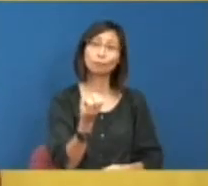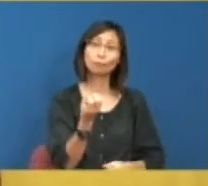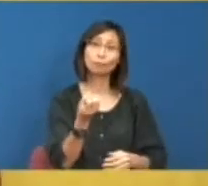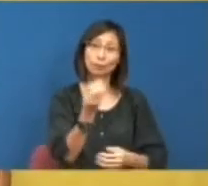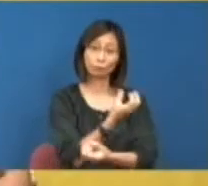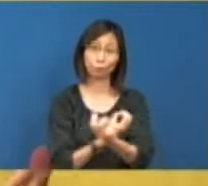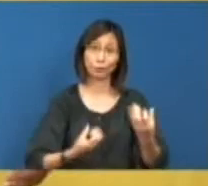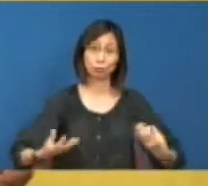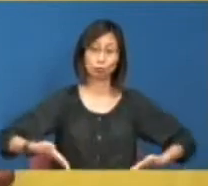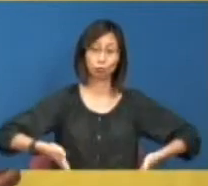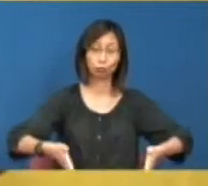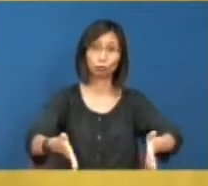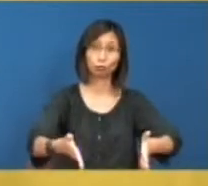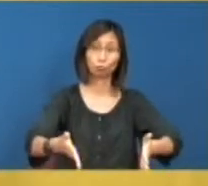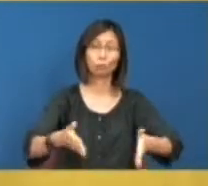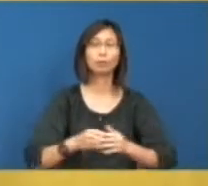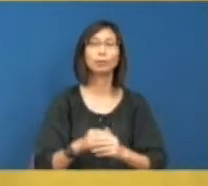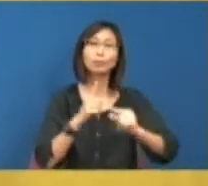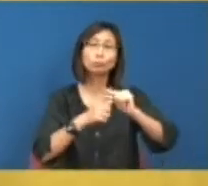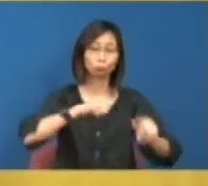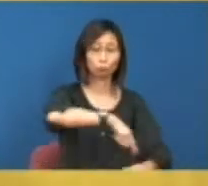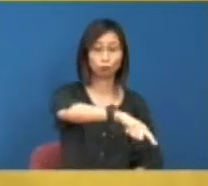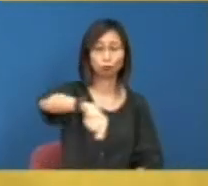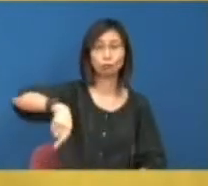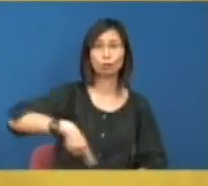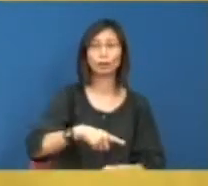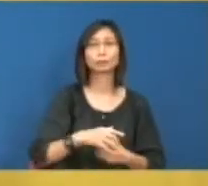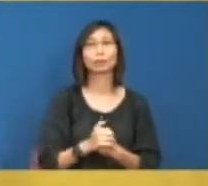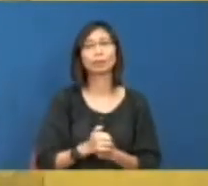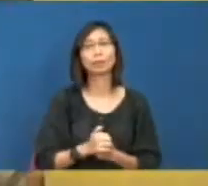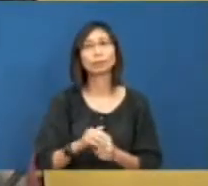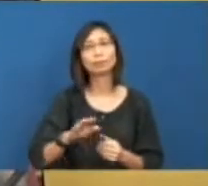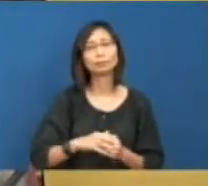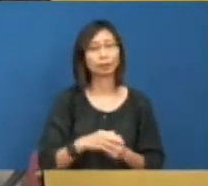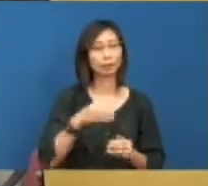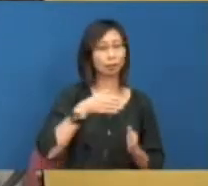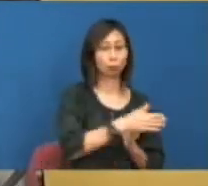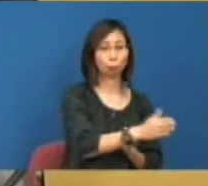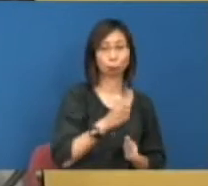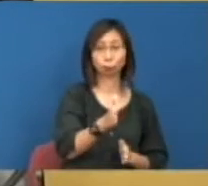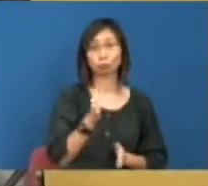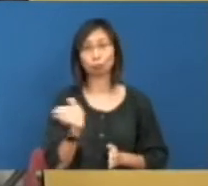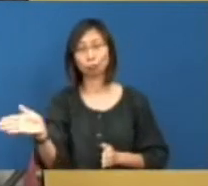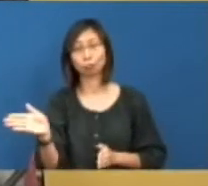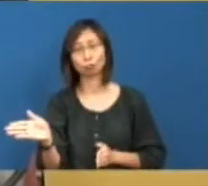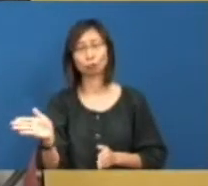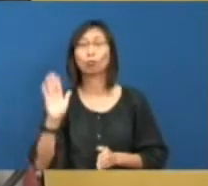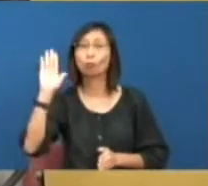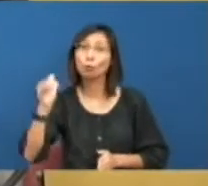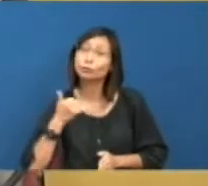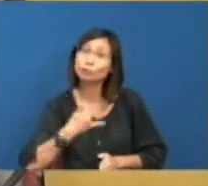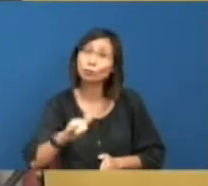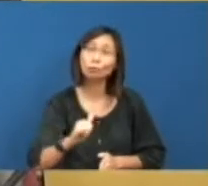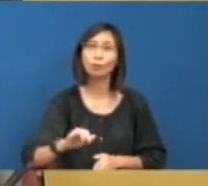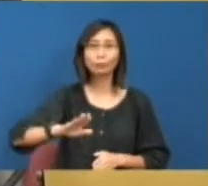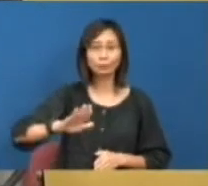的。那警方你道道都可以去，就不能往這個特首的家行。那很明顯